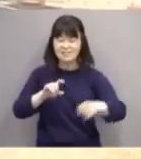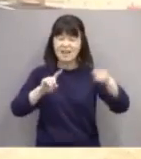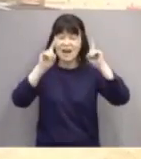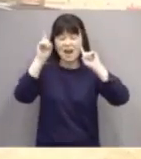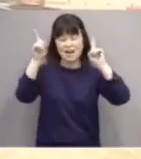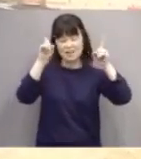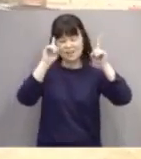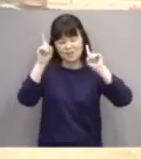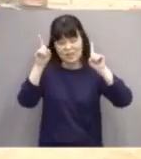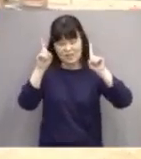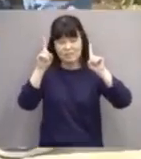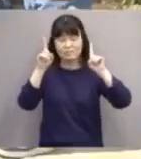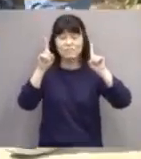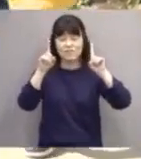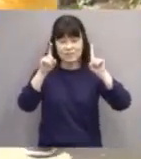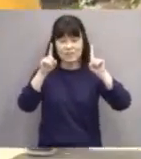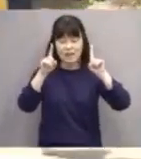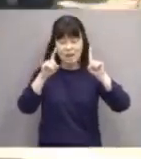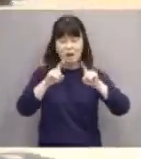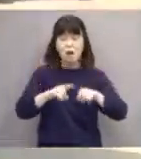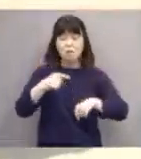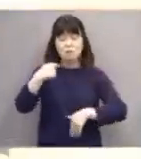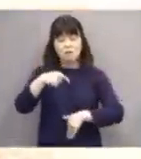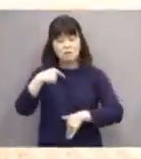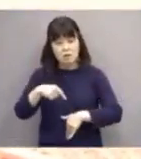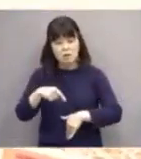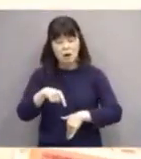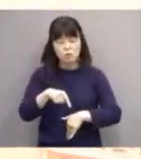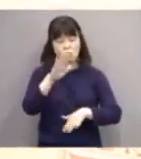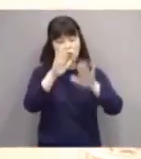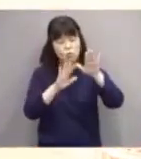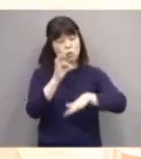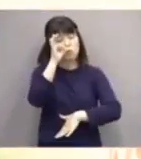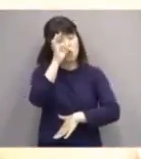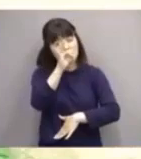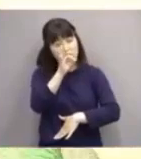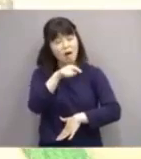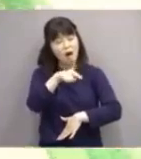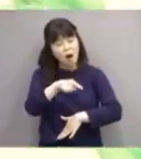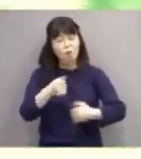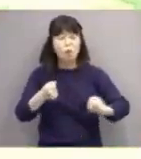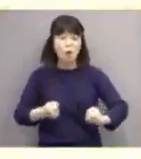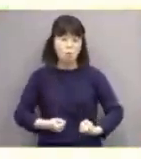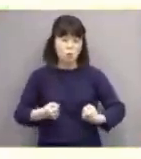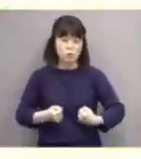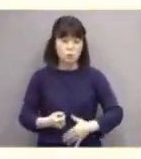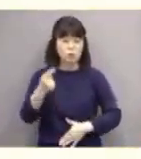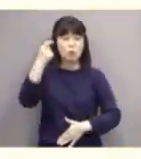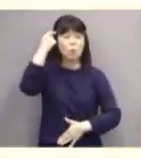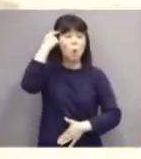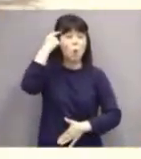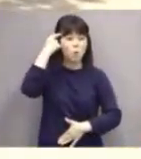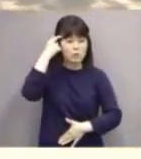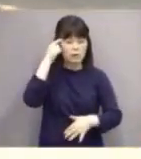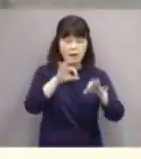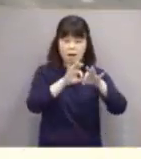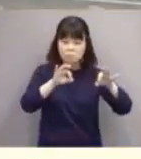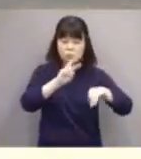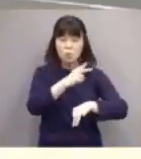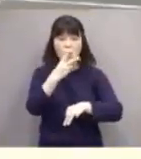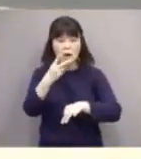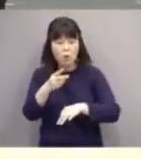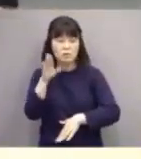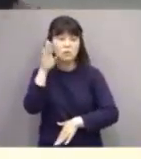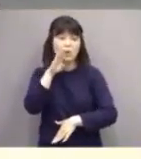ったみたいでやってたんですけど、それを見た担任がちょっと面白い遊びになりそうだなっていうことで、今度はビールケースにゴムをつけ